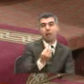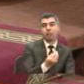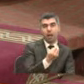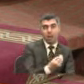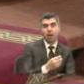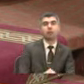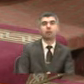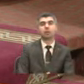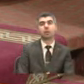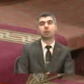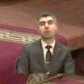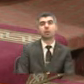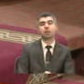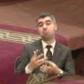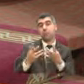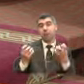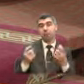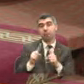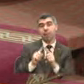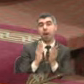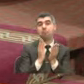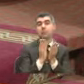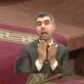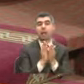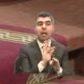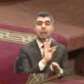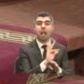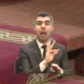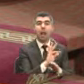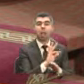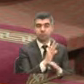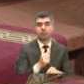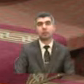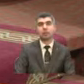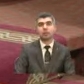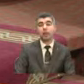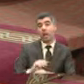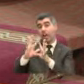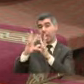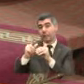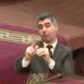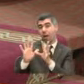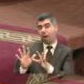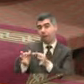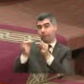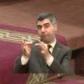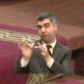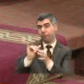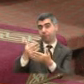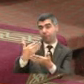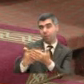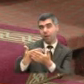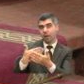كذلك أصبح مدرسة للتأطير. الحصيلة اللي متوفرة الآن في